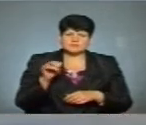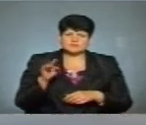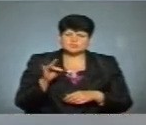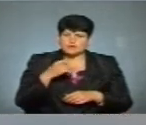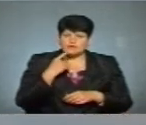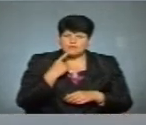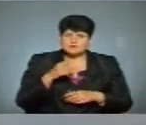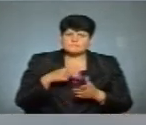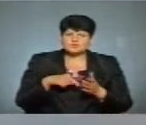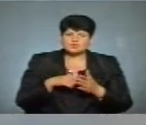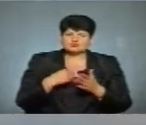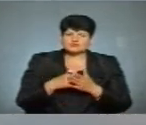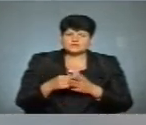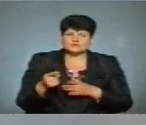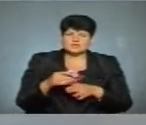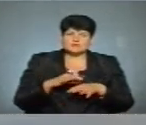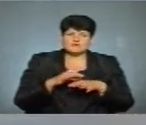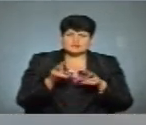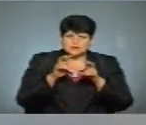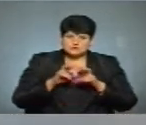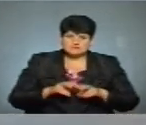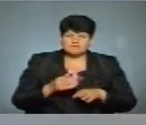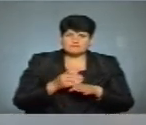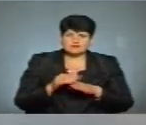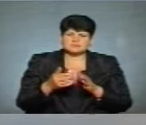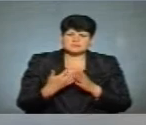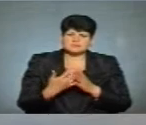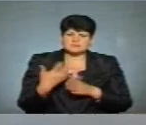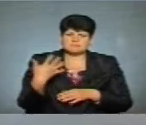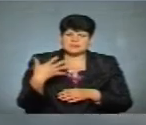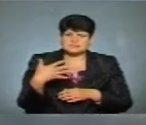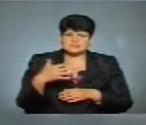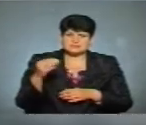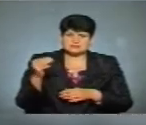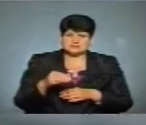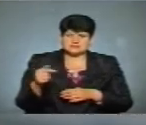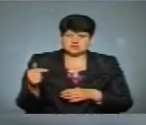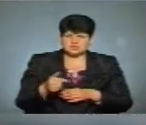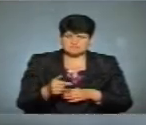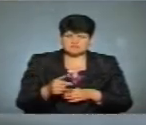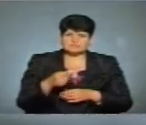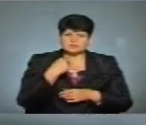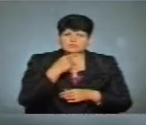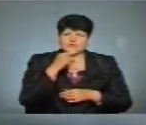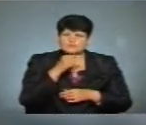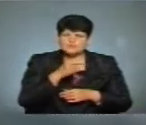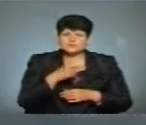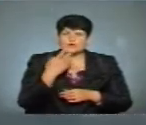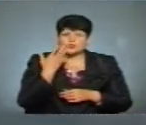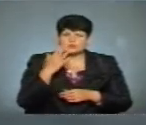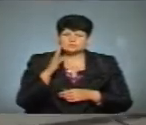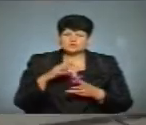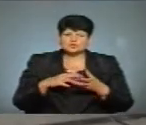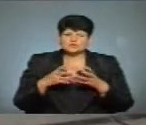міського бюджету Тернополя на проведення досліджень виділили близько 50 тисяч гривень. За його словами, коли будуть